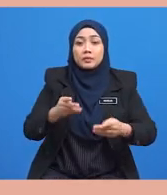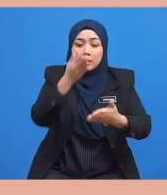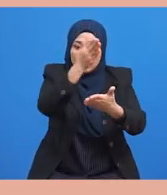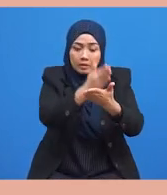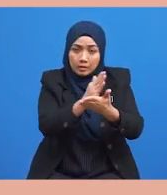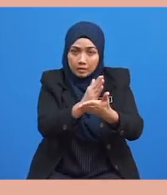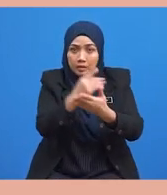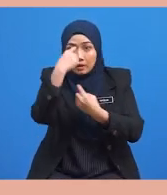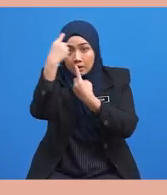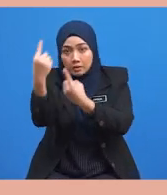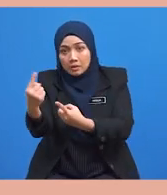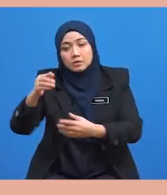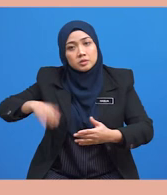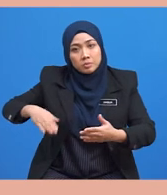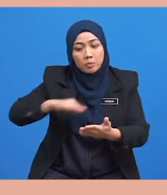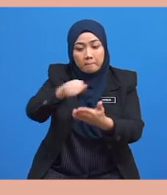data sebelum median.